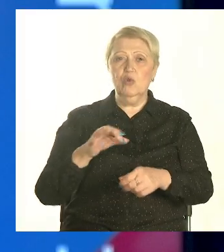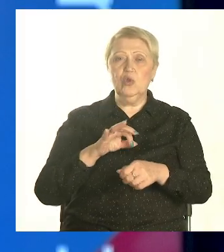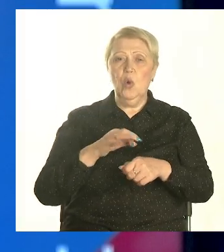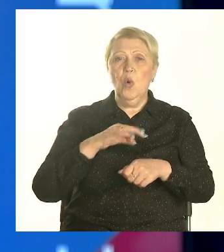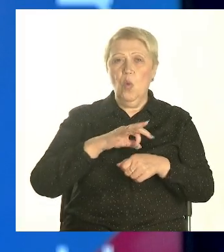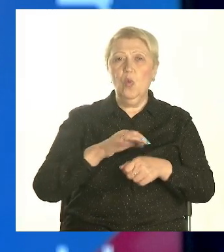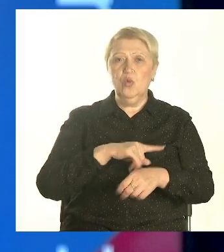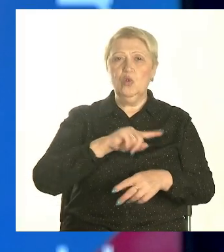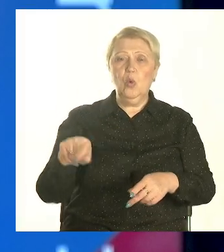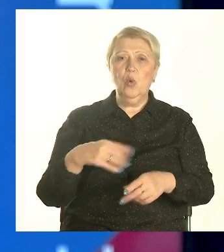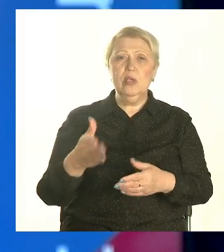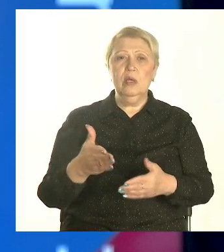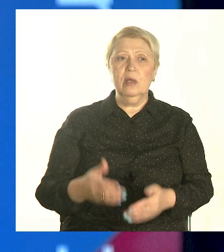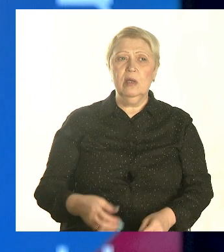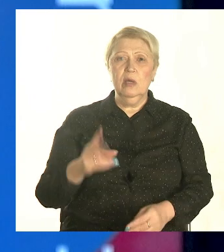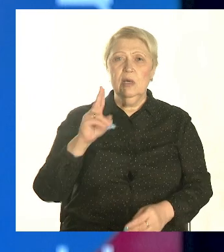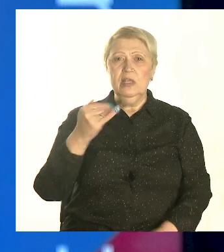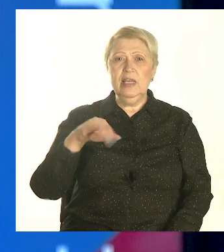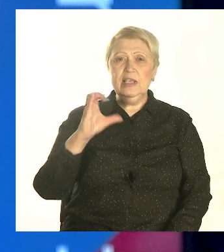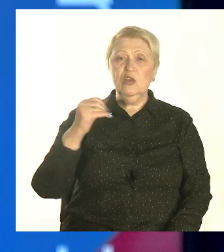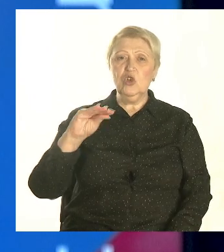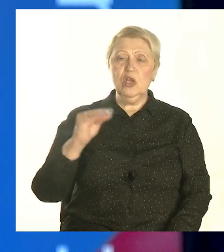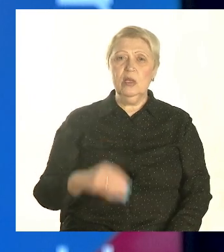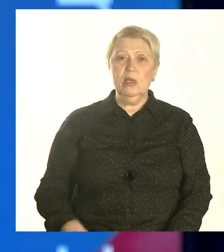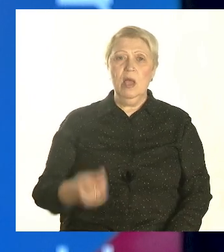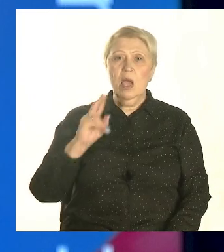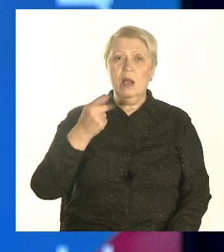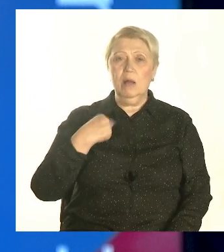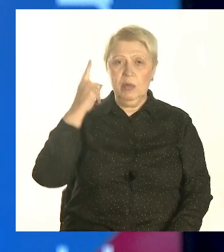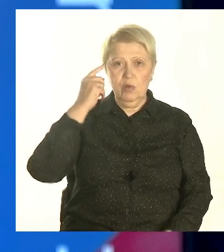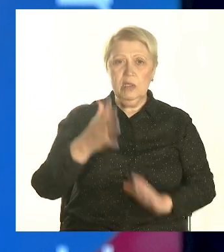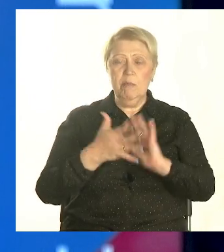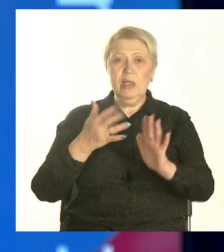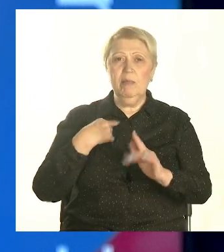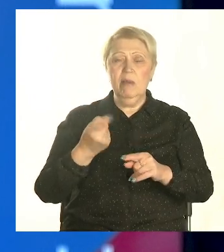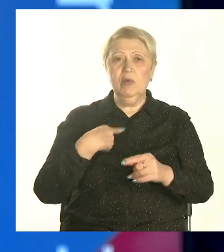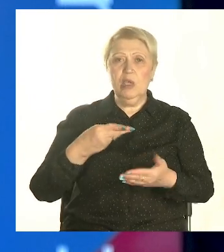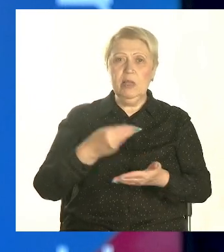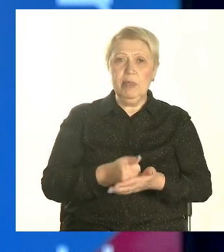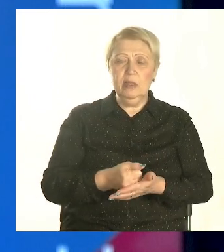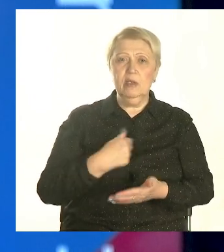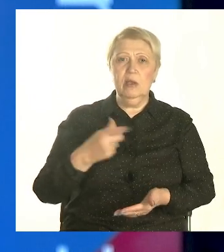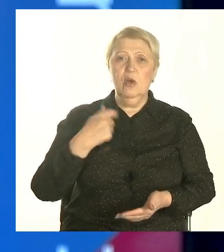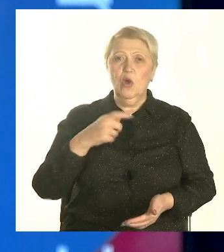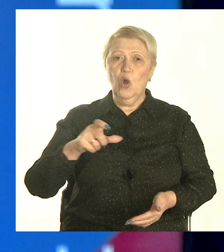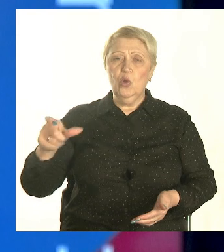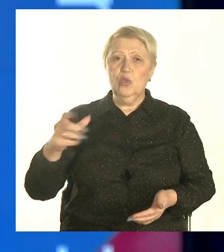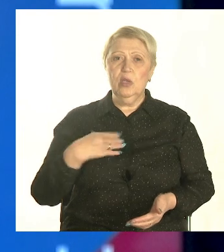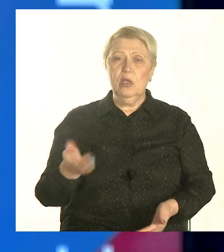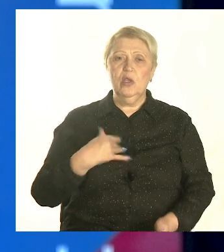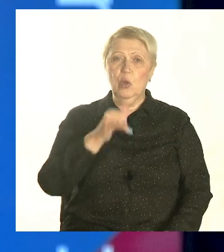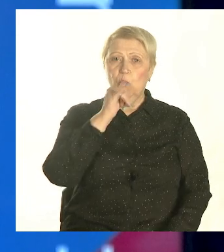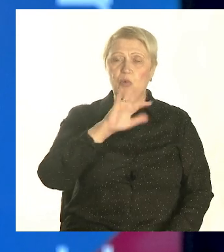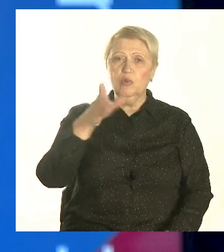обязанности управляющих организаций ТСЖ. Как мы понимаем, платить за это сегодня люди будут уже не своим